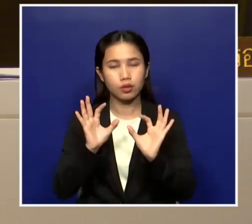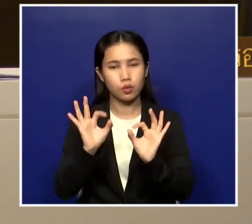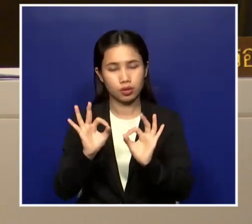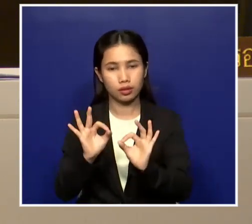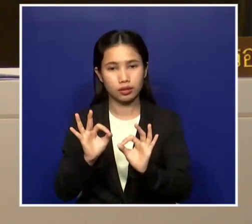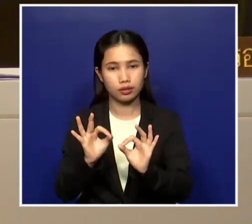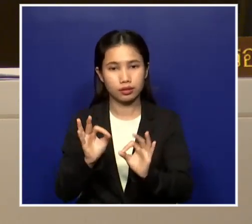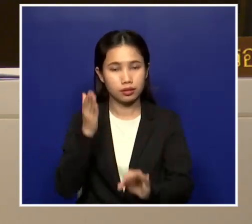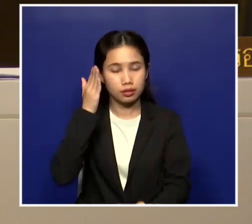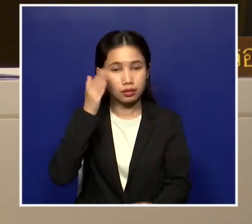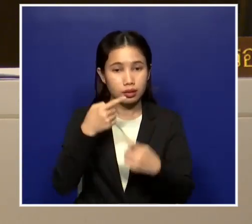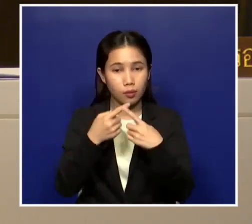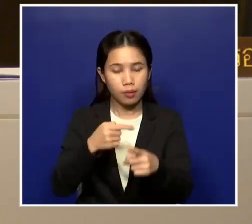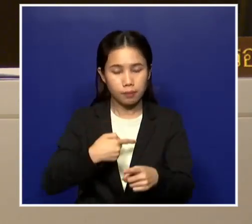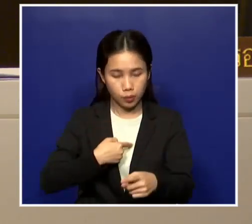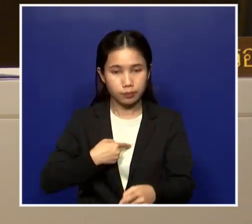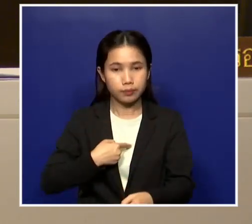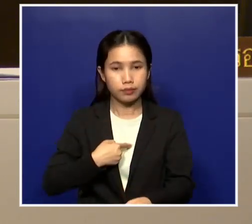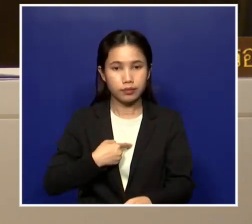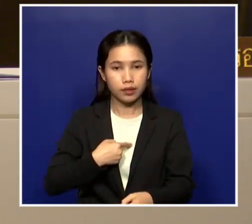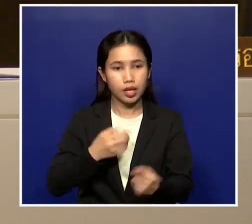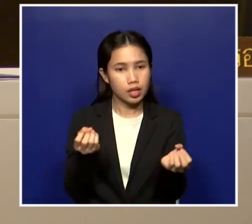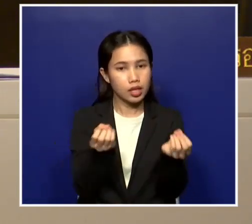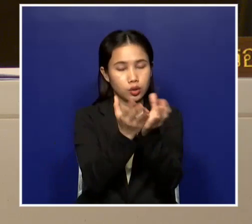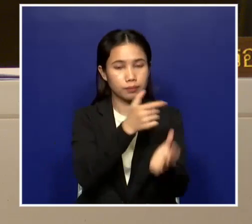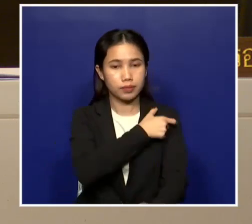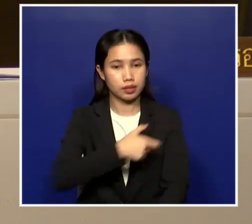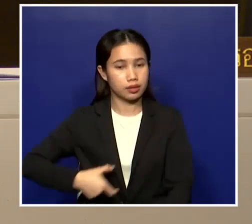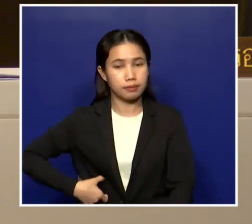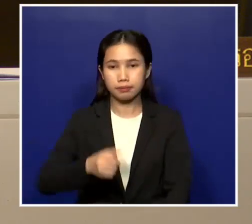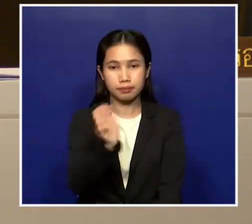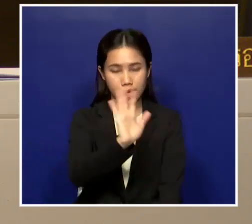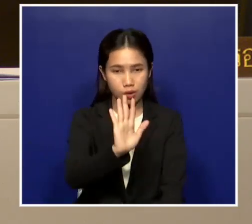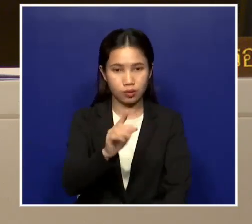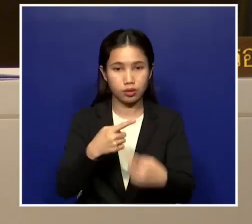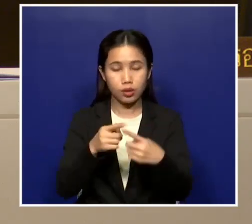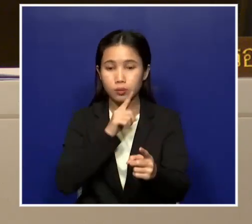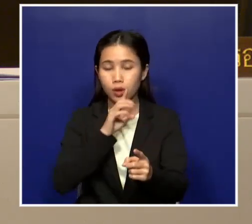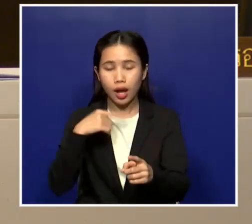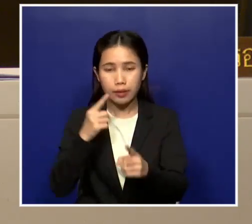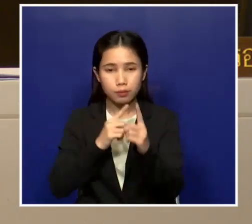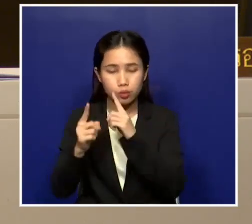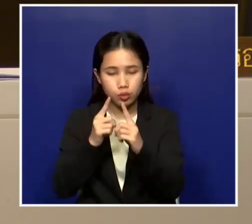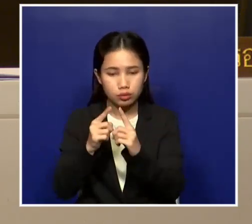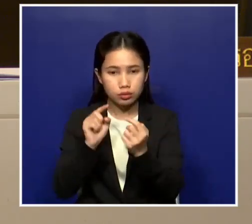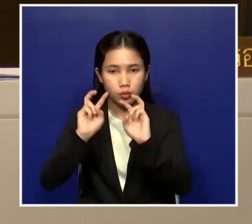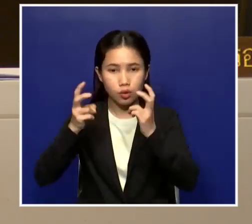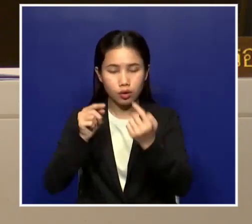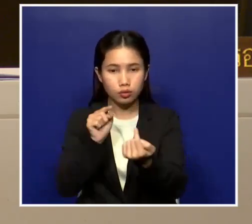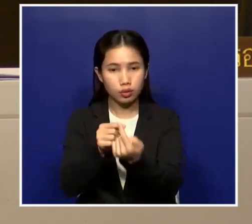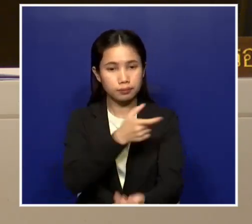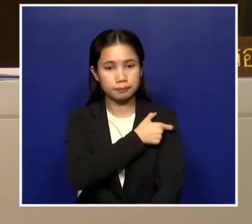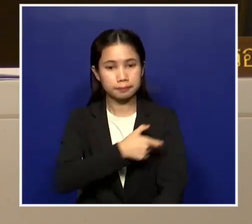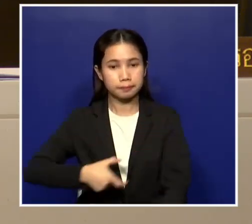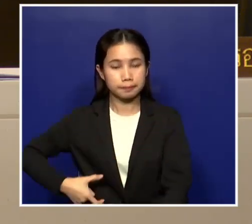ะไม่ให้มีการล่วงละเมิดต่อสถาบันพระมหากษัตริย์เพราะนั้นประเด็นใดที่กระทบต่อสถาบันพระมหากษัตริย์ที่ไปเป็นลบต่อ